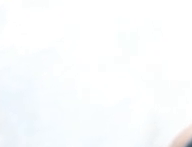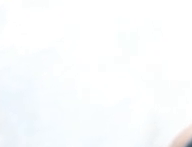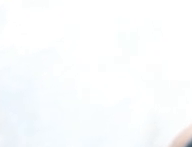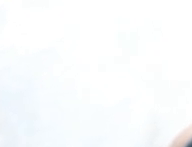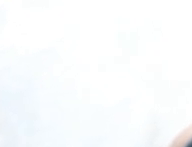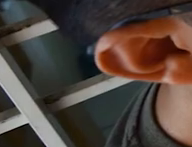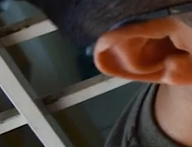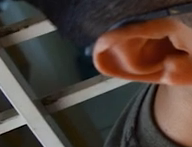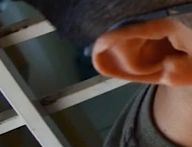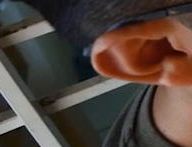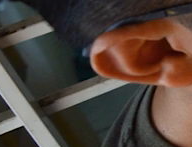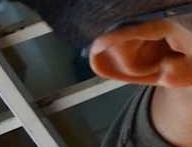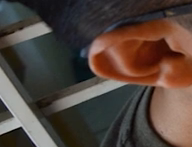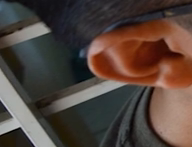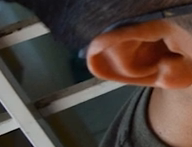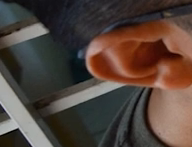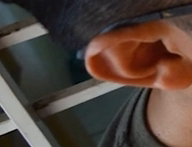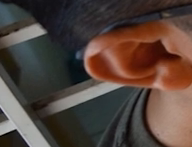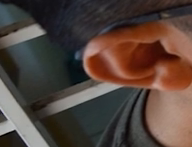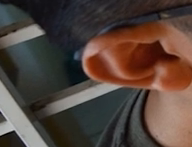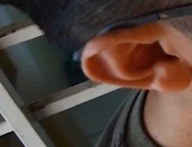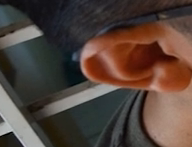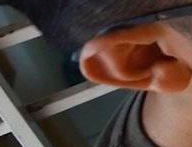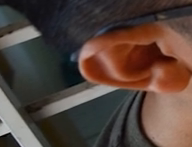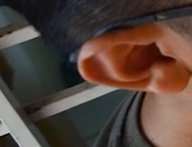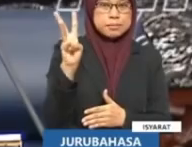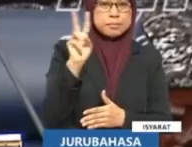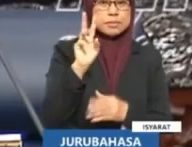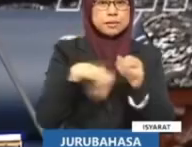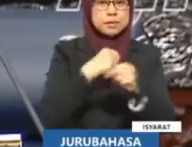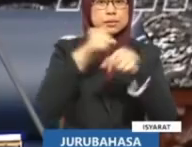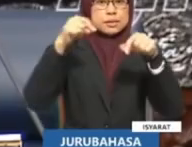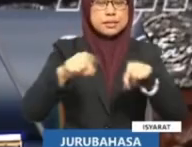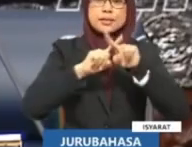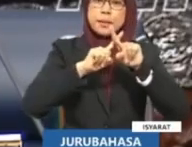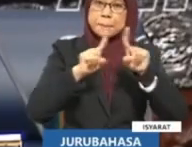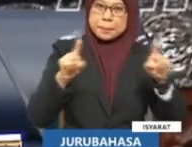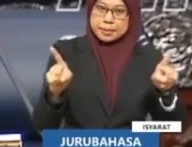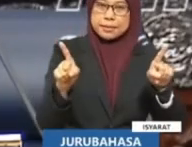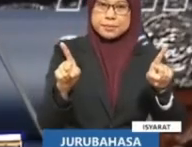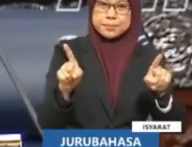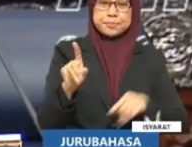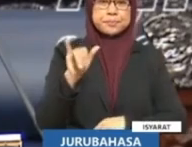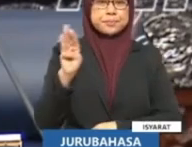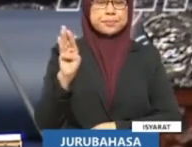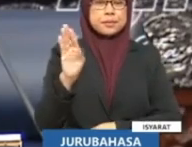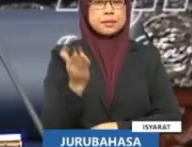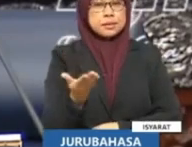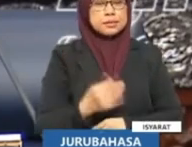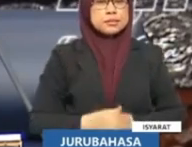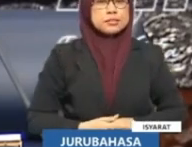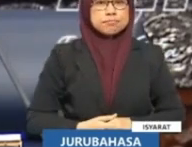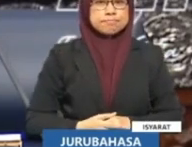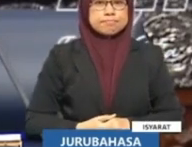sebagaimana enam bulan sebelum ini yaitu Januari sehingga jodoh 20 yo Namun demikian ya Gom atau hadit